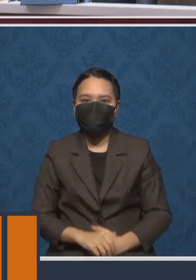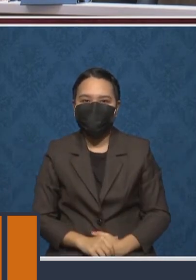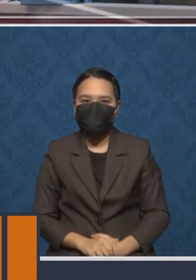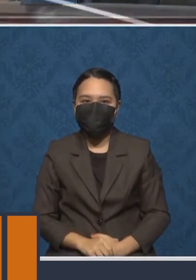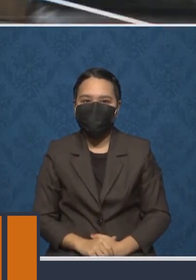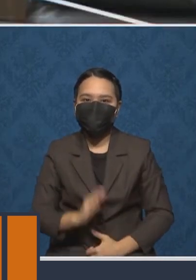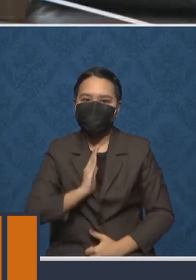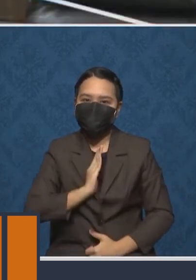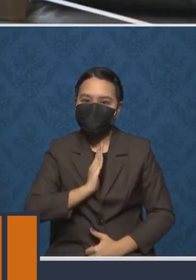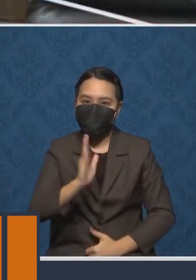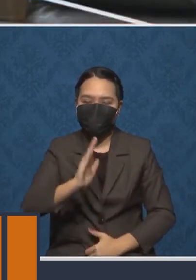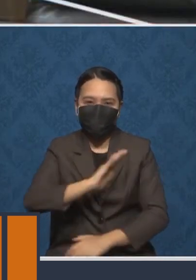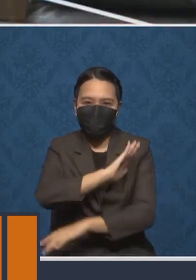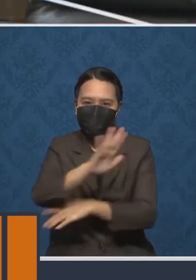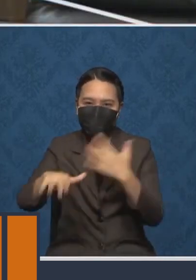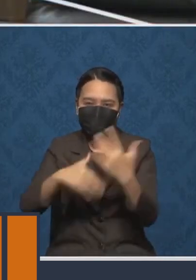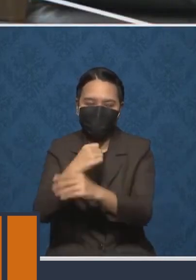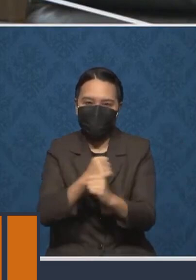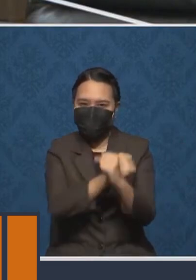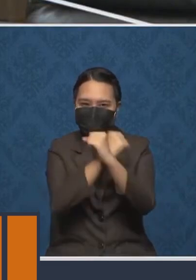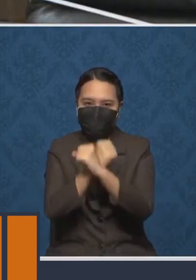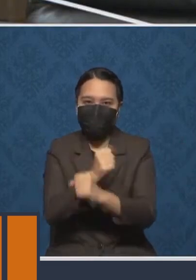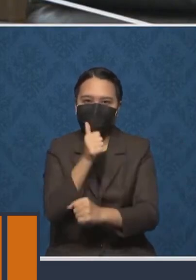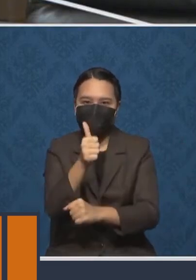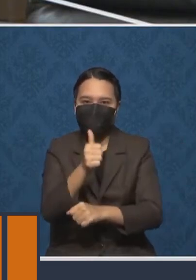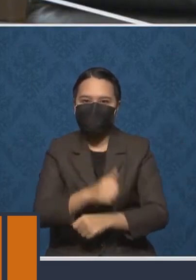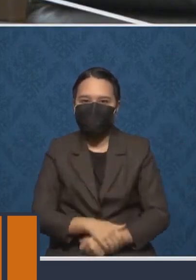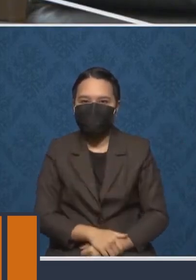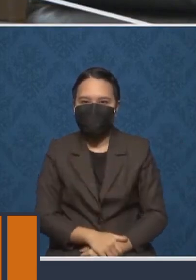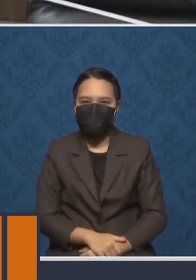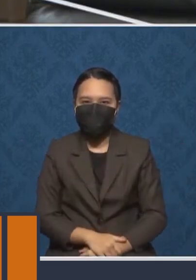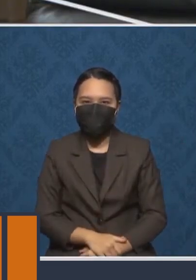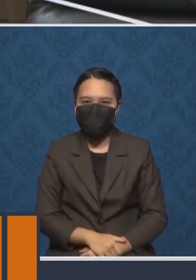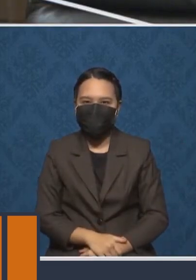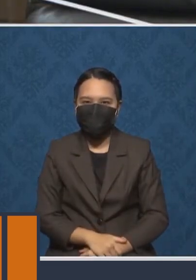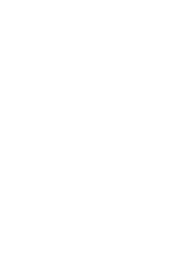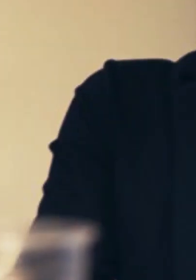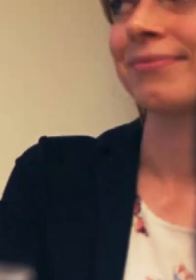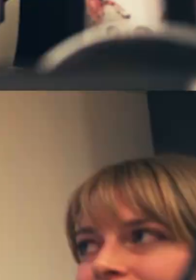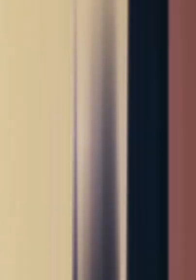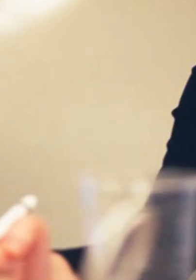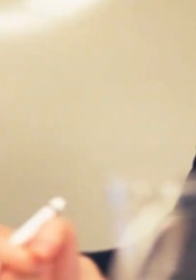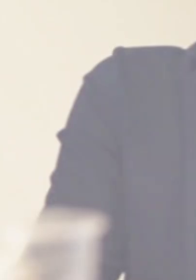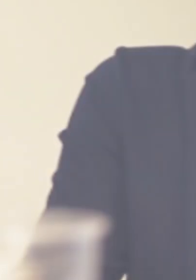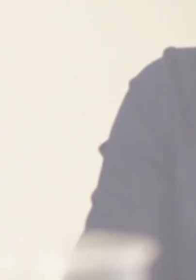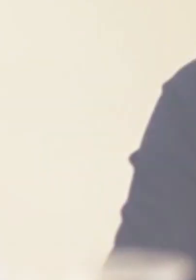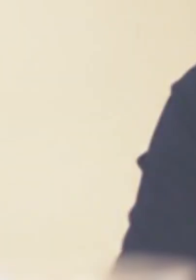ริตเท่านั้นที่จะปกป้องคนด้วยความยุติธรรมครับขอบคุณครับ ครับขอบคุณนะครับ